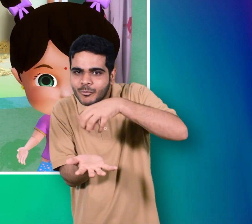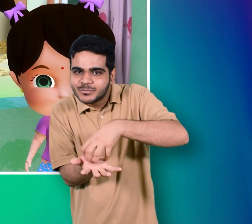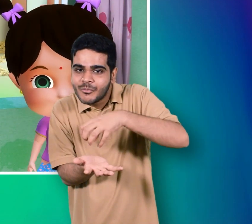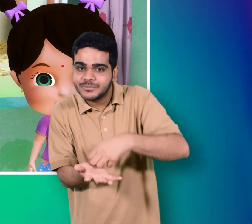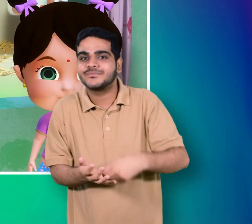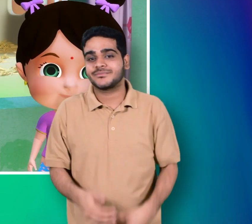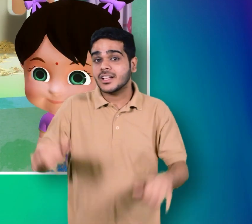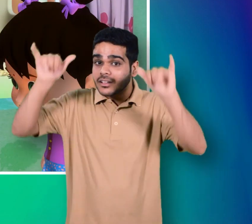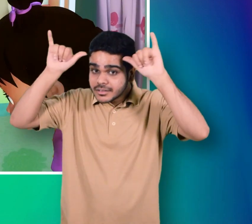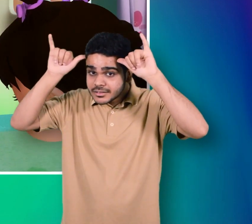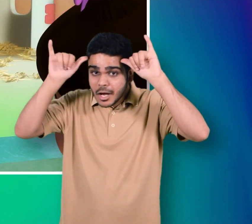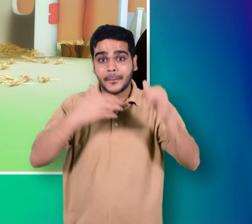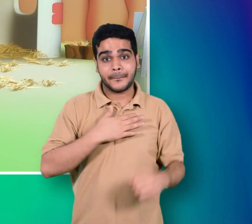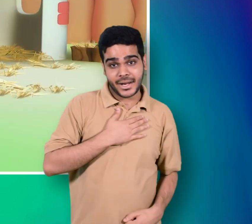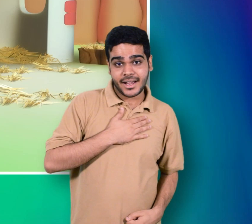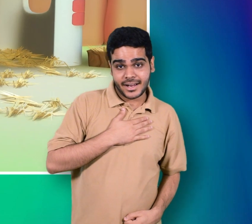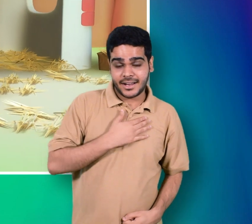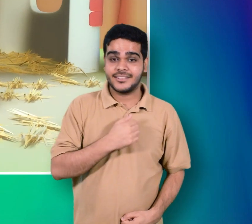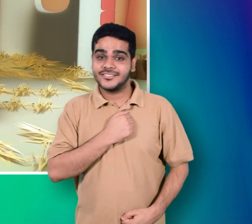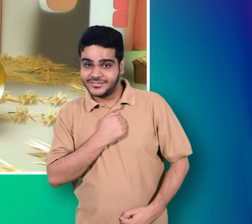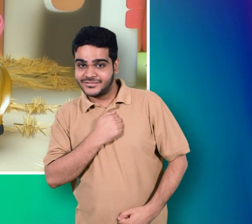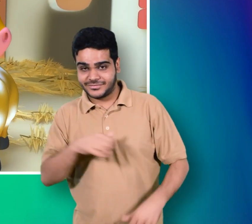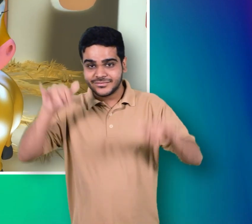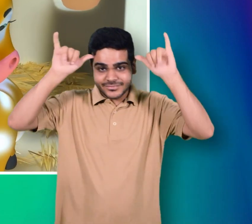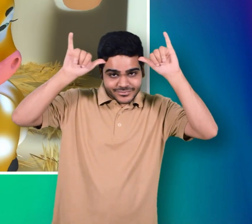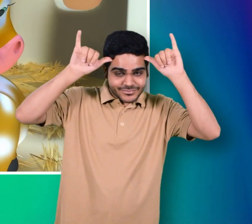मेरा भैया, गैया मेरी